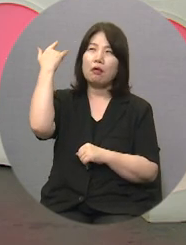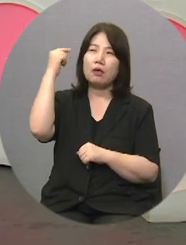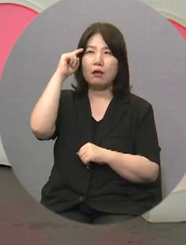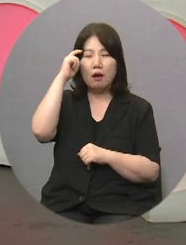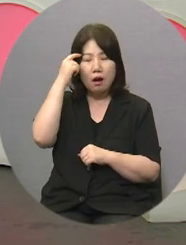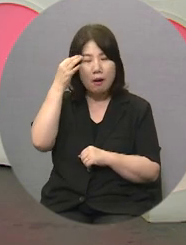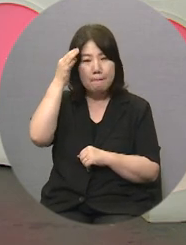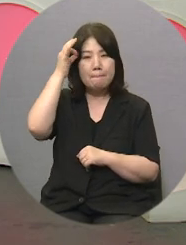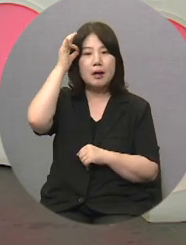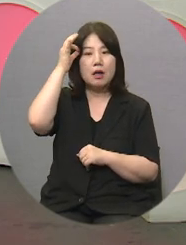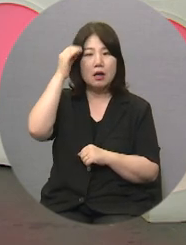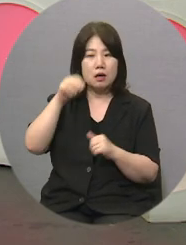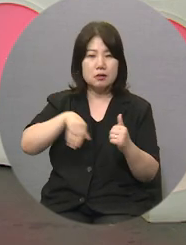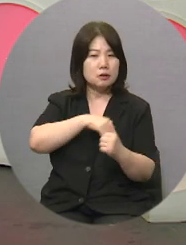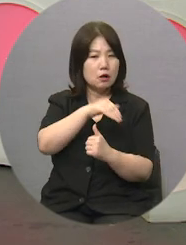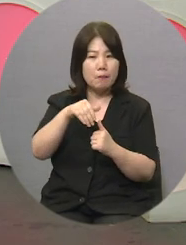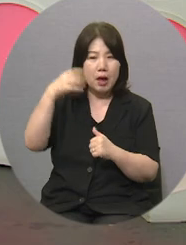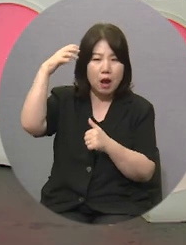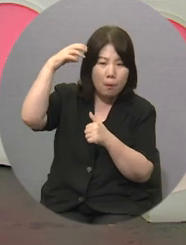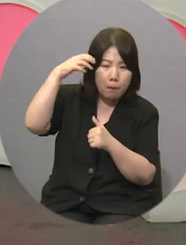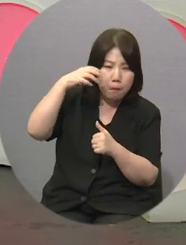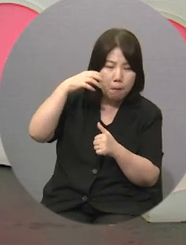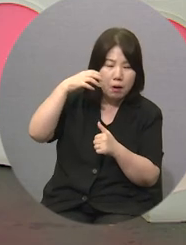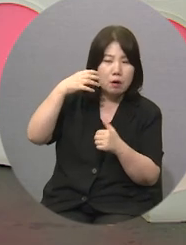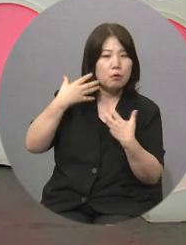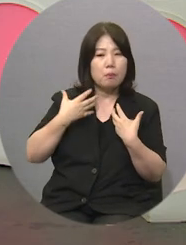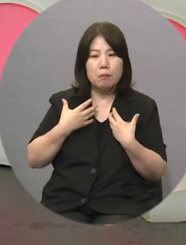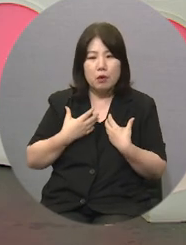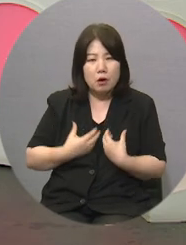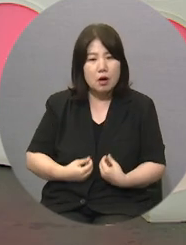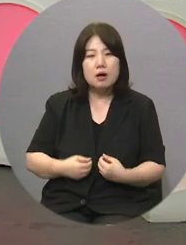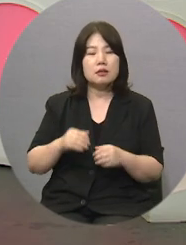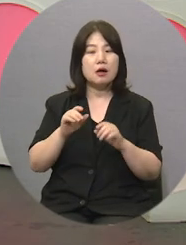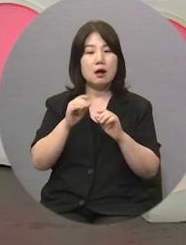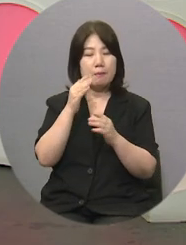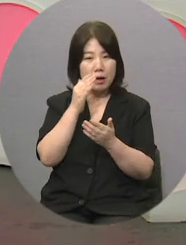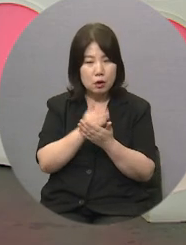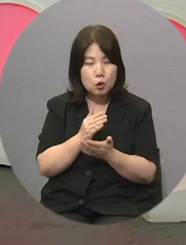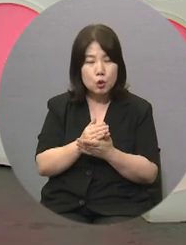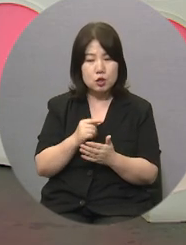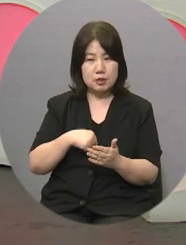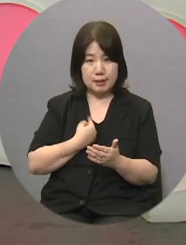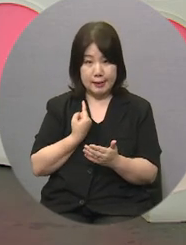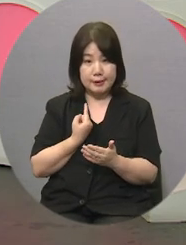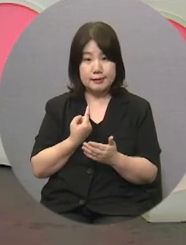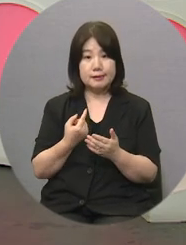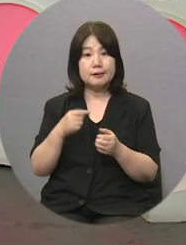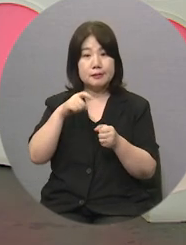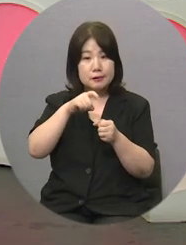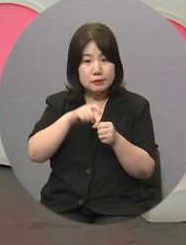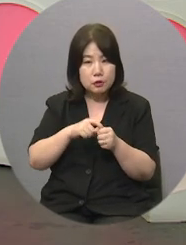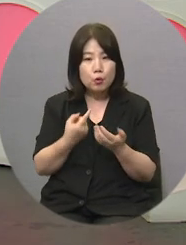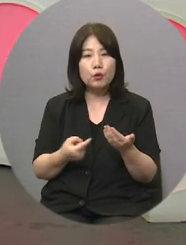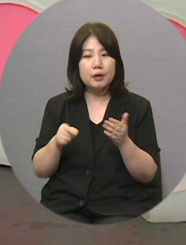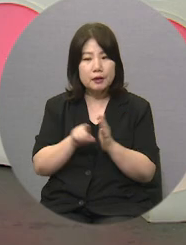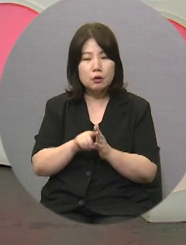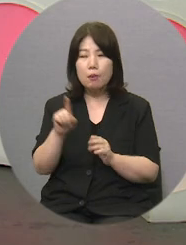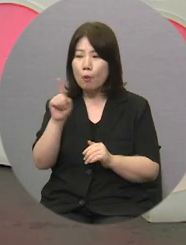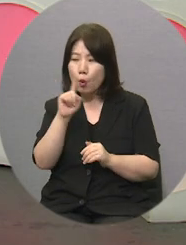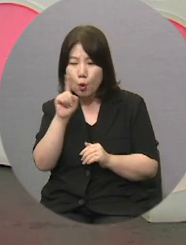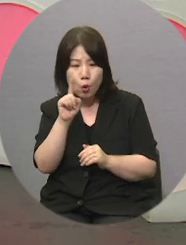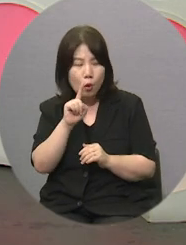때면 환경에 짓눌려 비관하지 말고 오히려 나 자신을 위해 무엇을 할 수 있을까